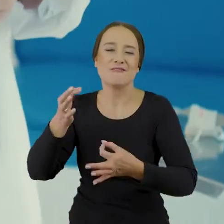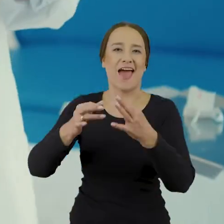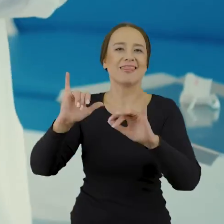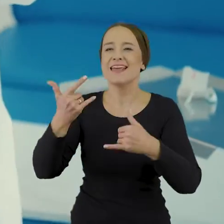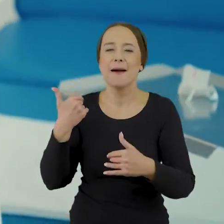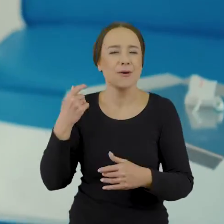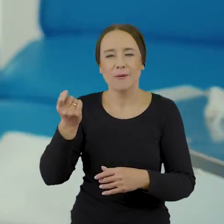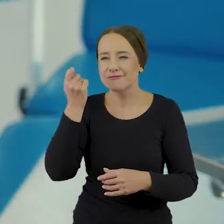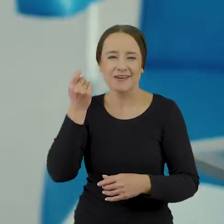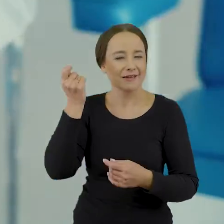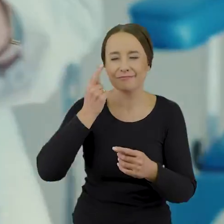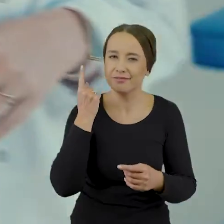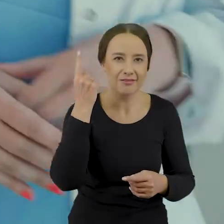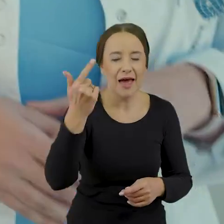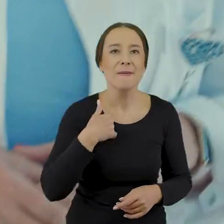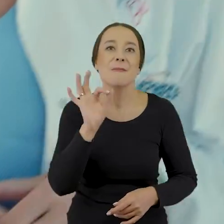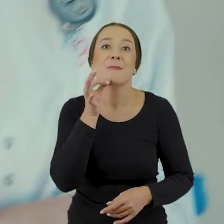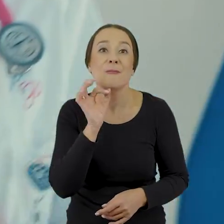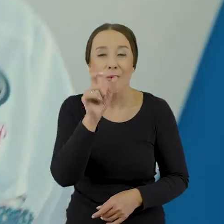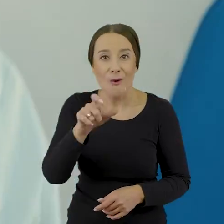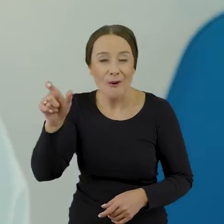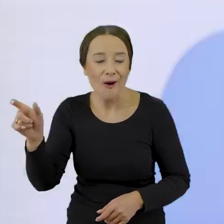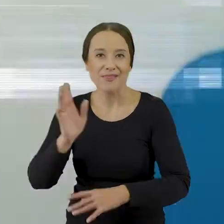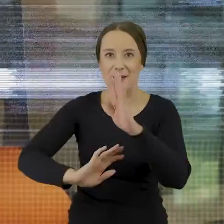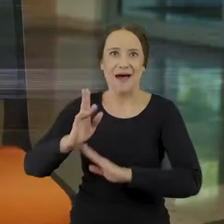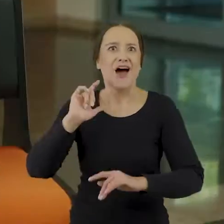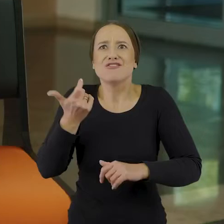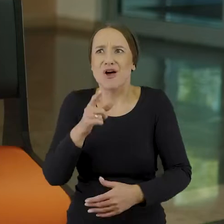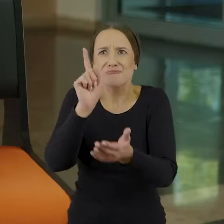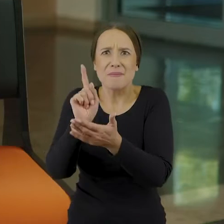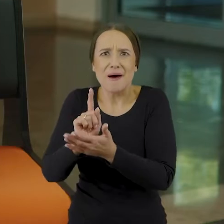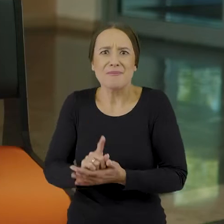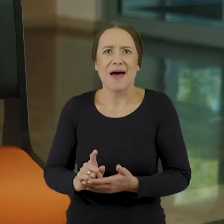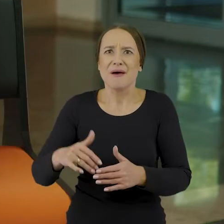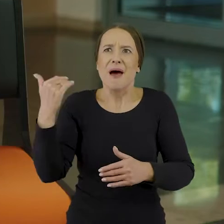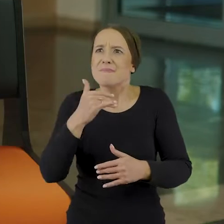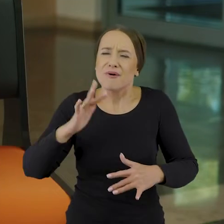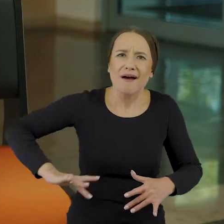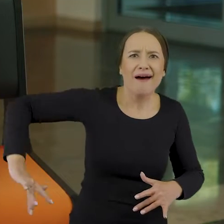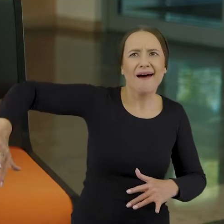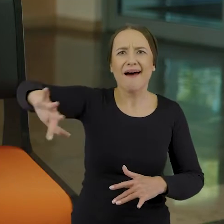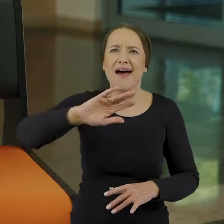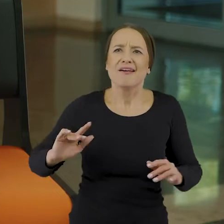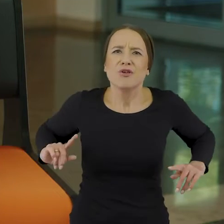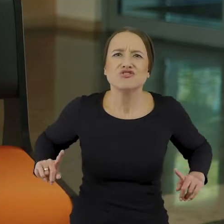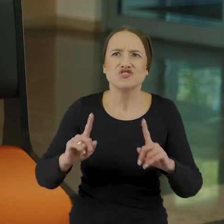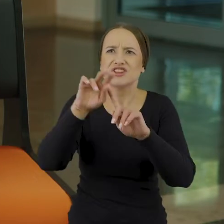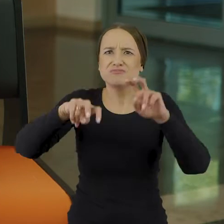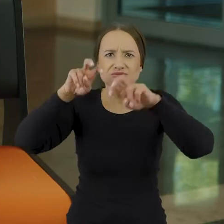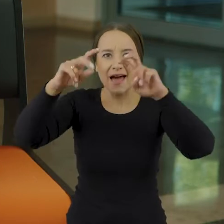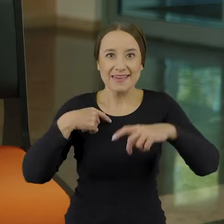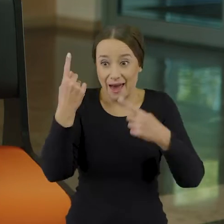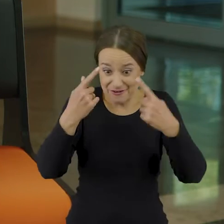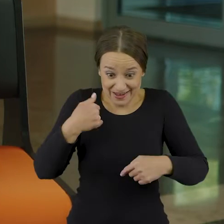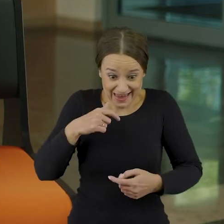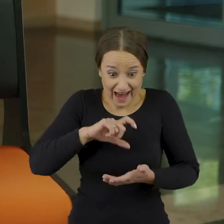swoich wyprawach dalekich mam dużo młodych pacjentek które biją rekordy ginesa opływają Antarktydy wspinają się na duże szczyty więc